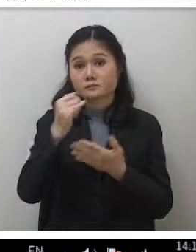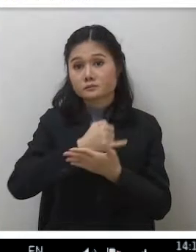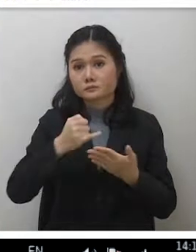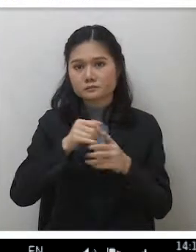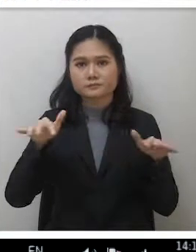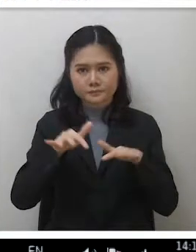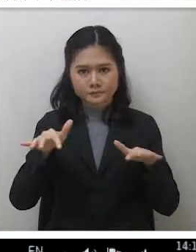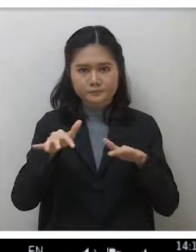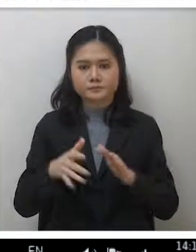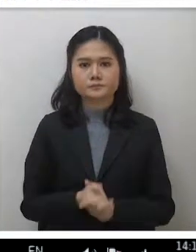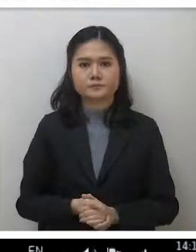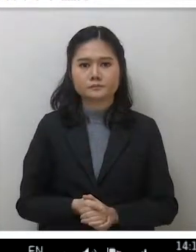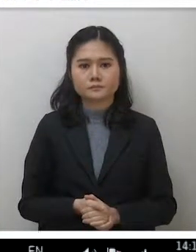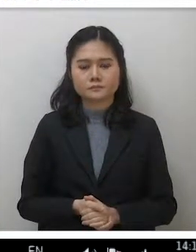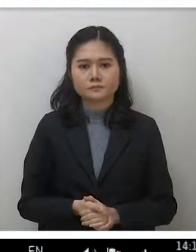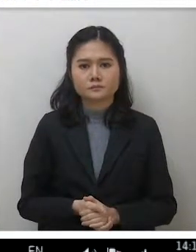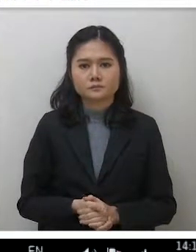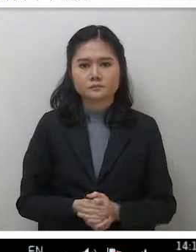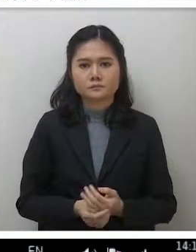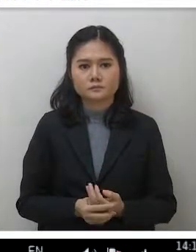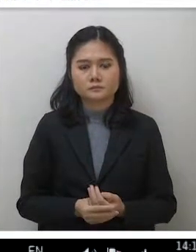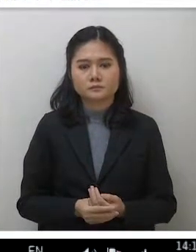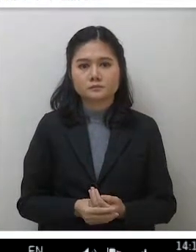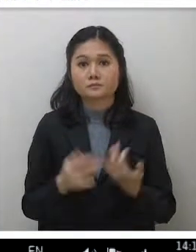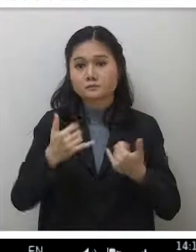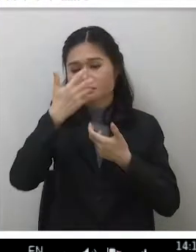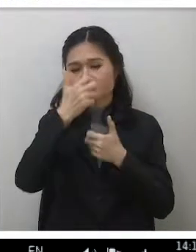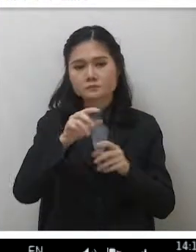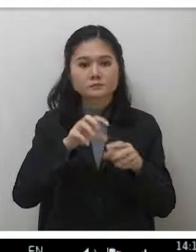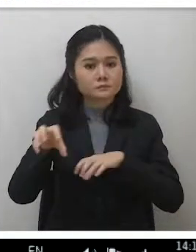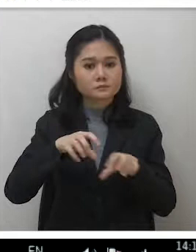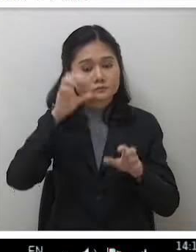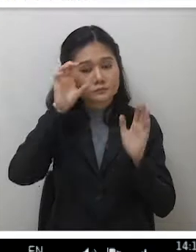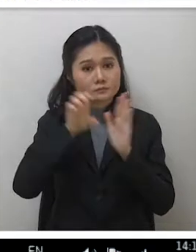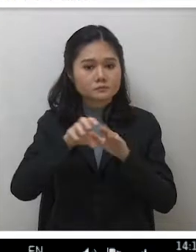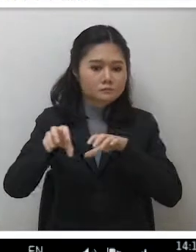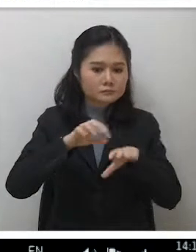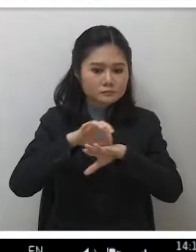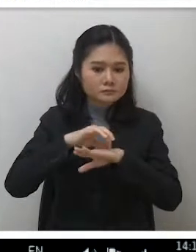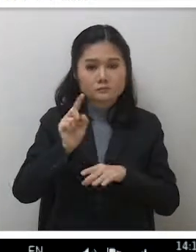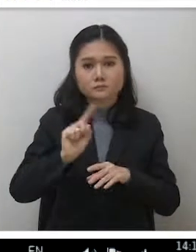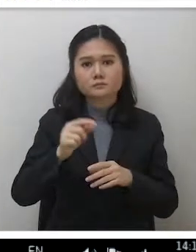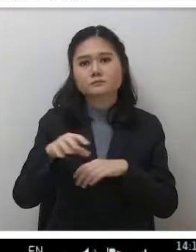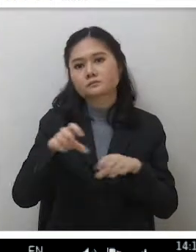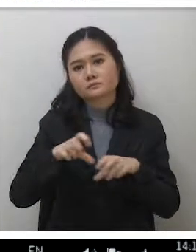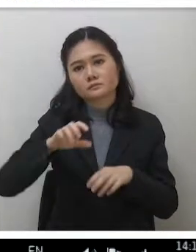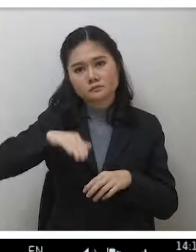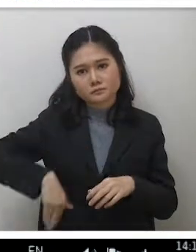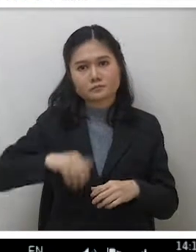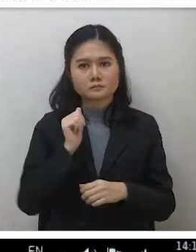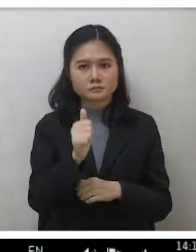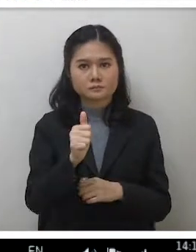view คือเรายังไม่ต้องไปสนใจว่าการจัดองค์ประกอบภาพนะเพราะเดี๋ยวเราไปจัดอีกทีนึง